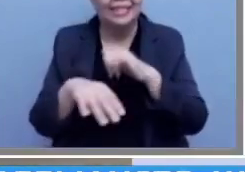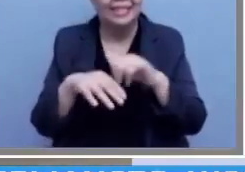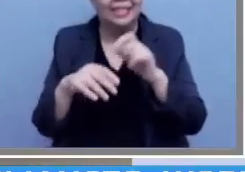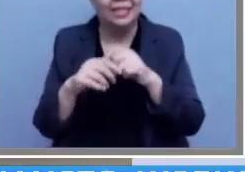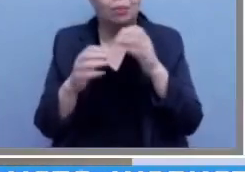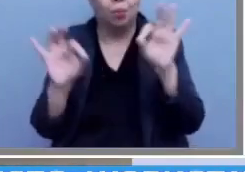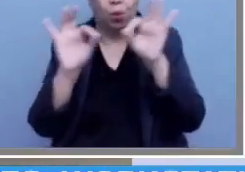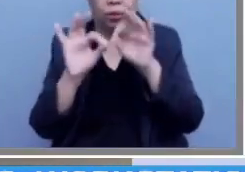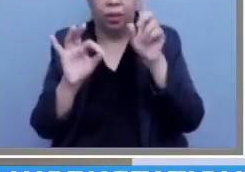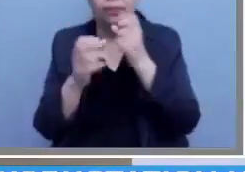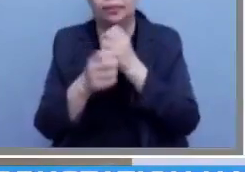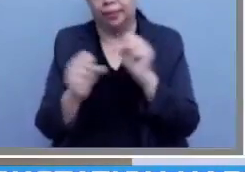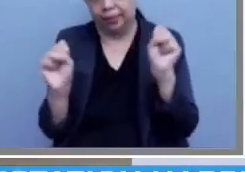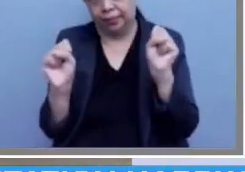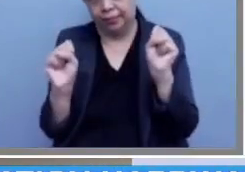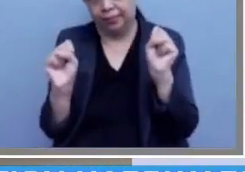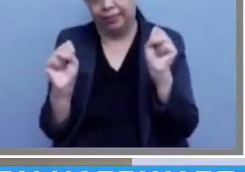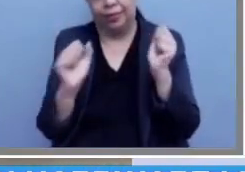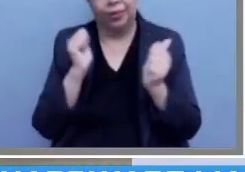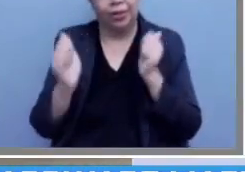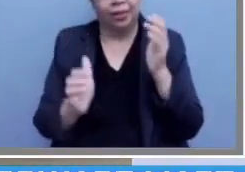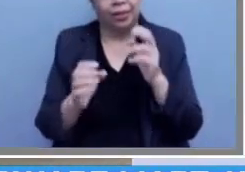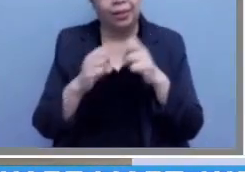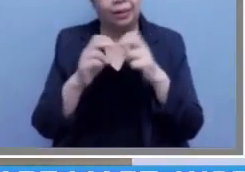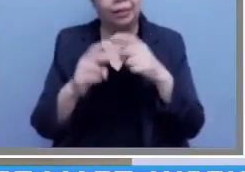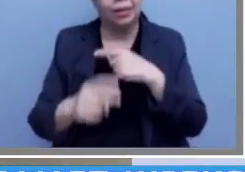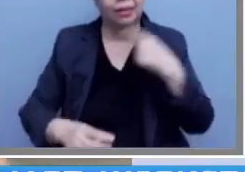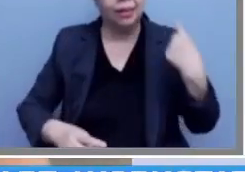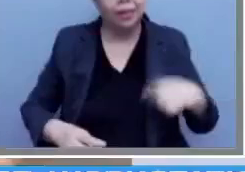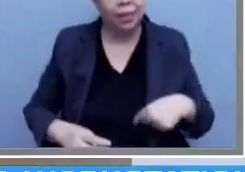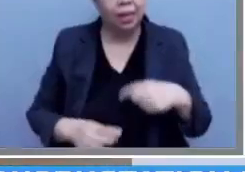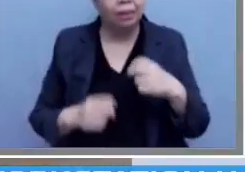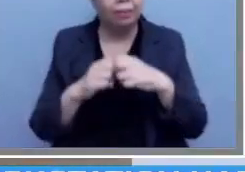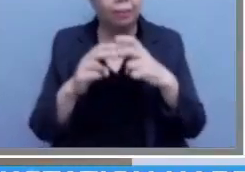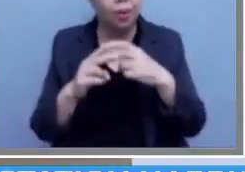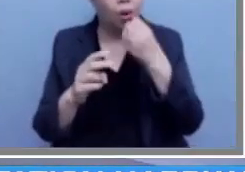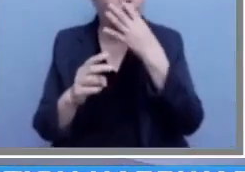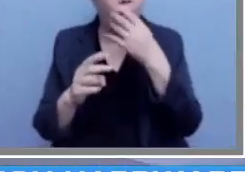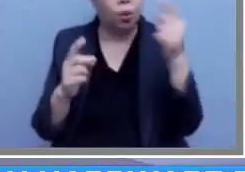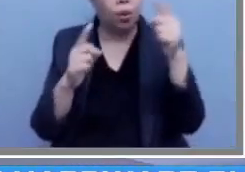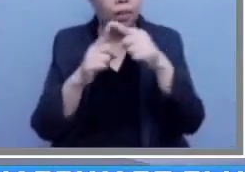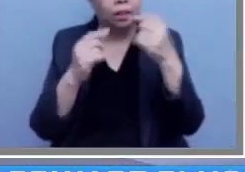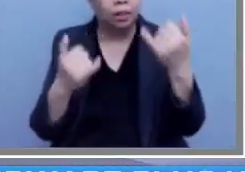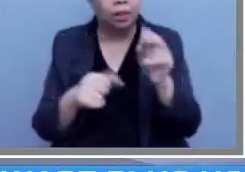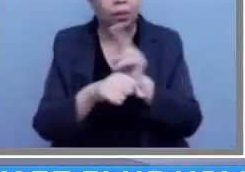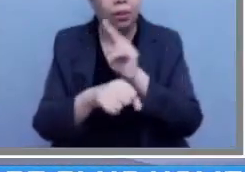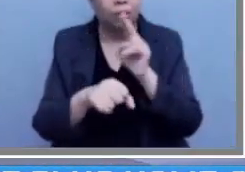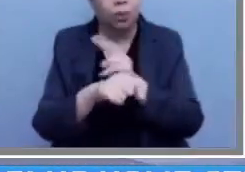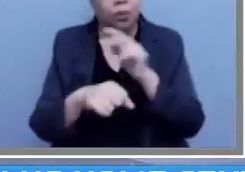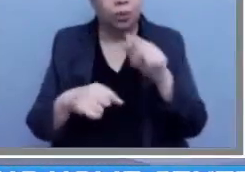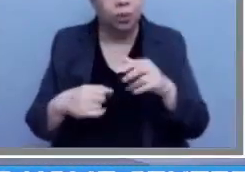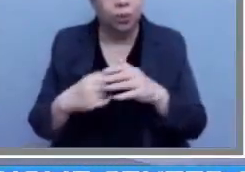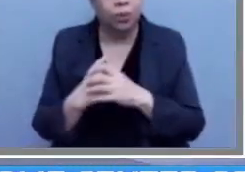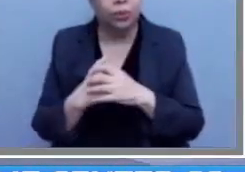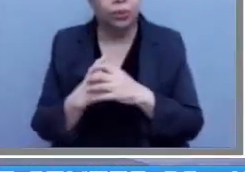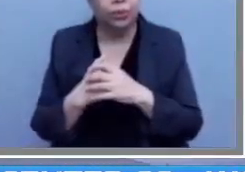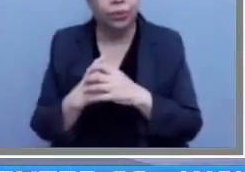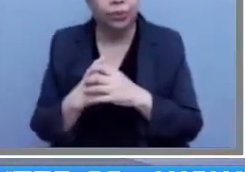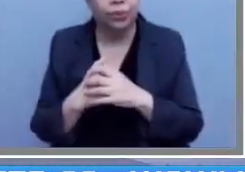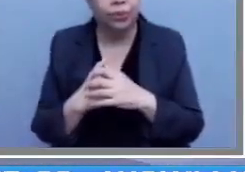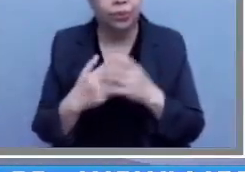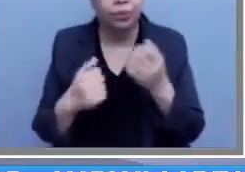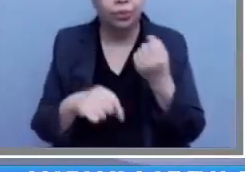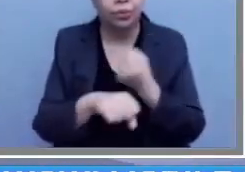nung artista even sa China nga ah sa Hong Kong hanggang ngayon ginagamit nila talaga cartoon m ung mga